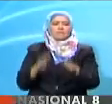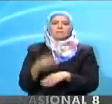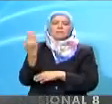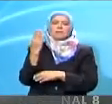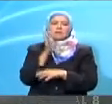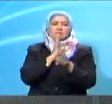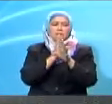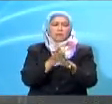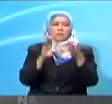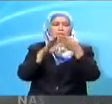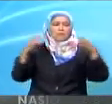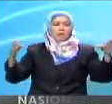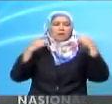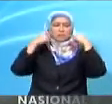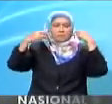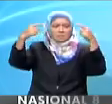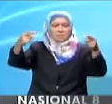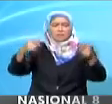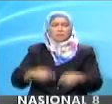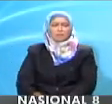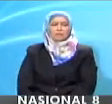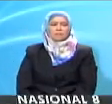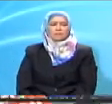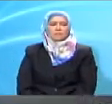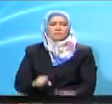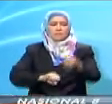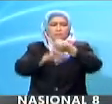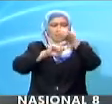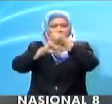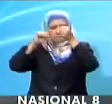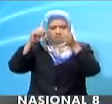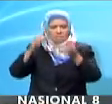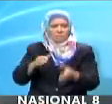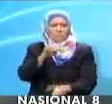bahasa famous. Bahasa yang famous yang penyokong-penyokong lain